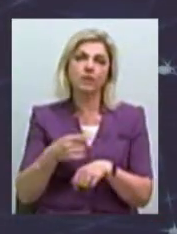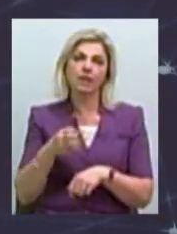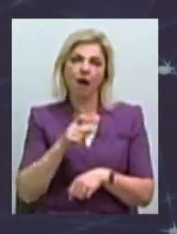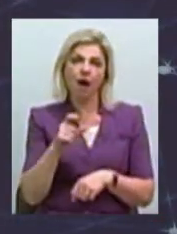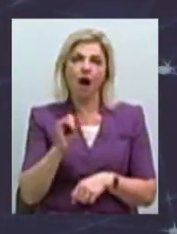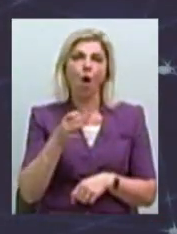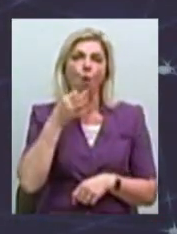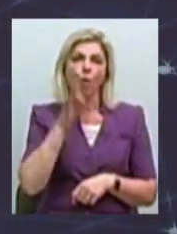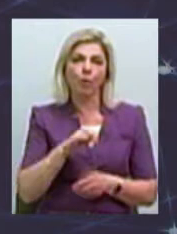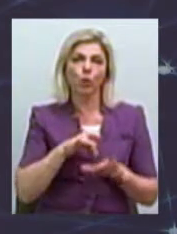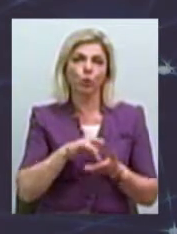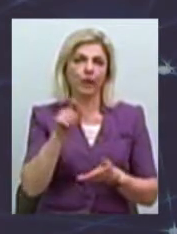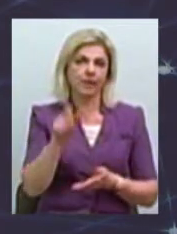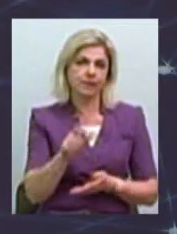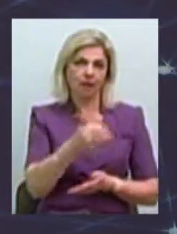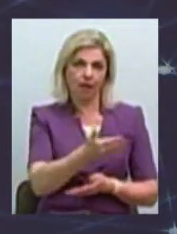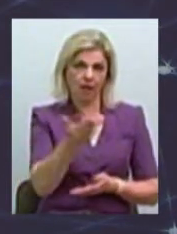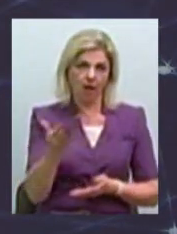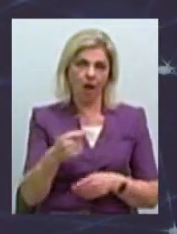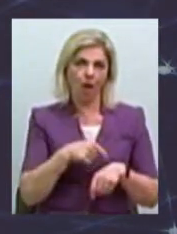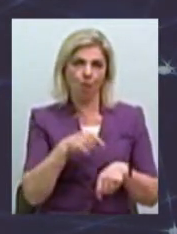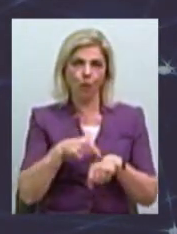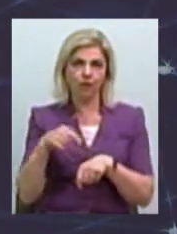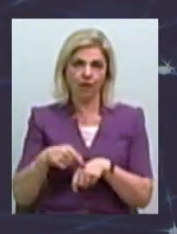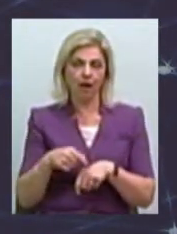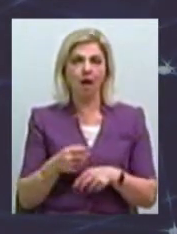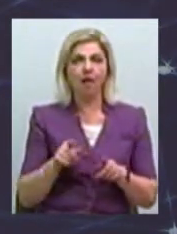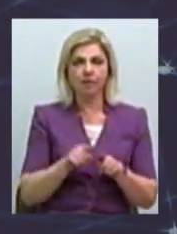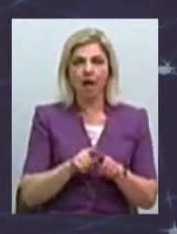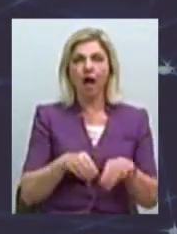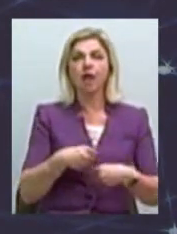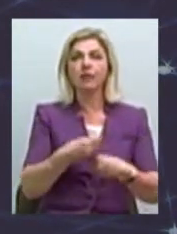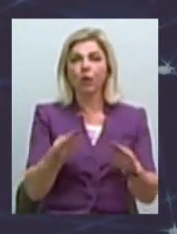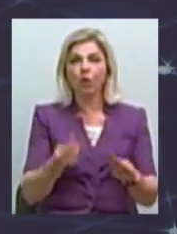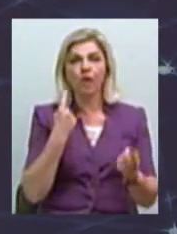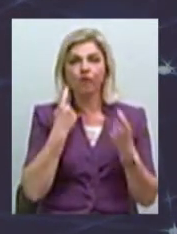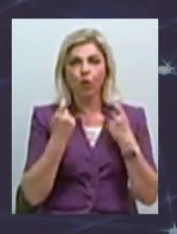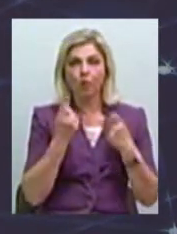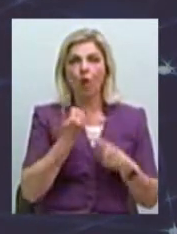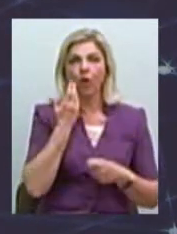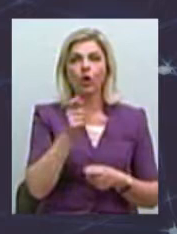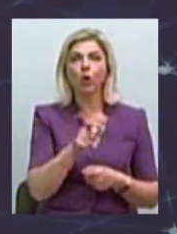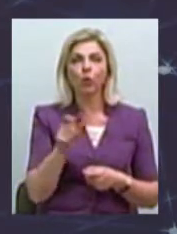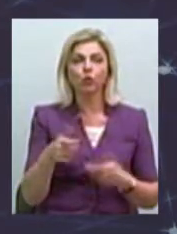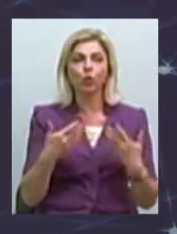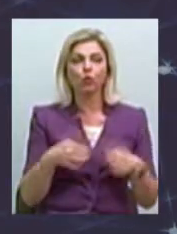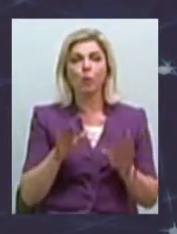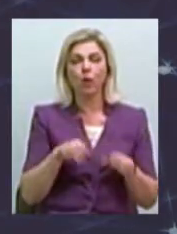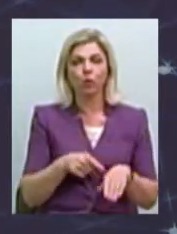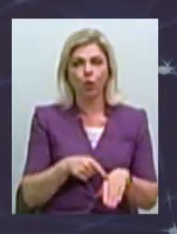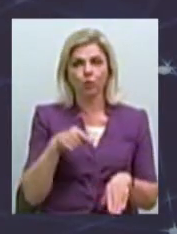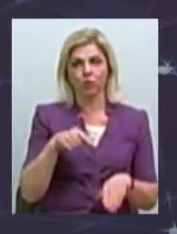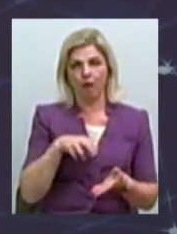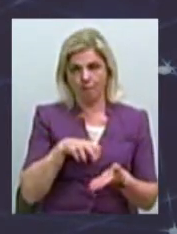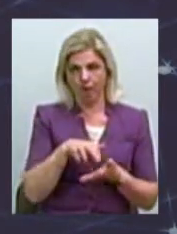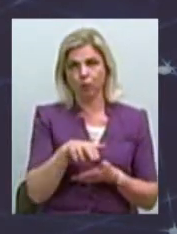опыте туристов и на их эмоциях. То есть так подается информация, когда люди уже потом осознанно